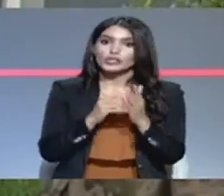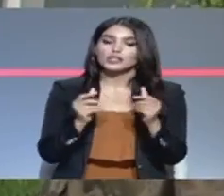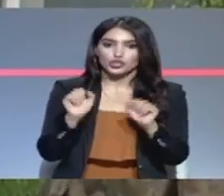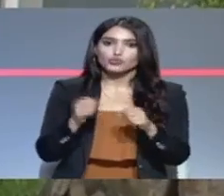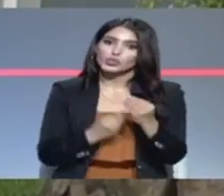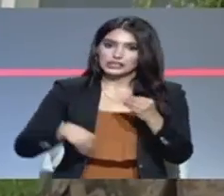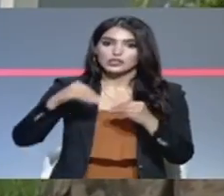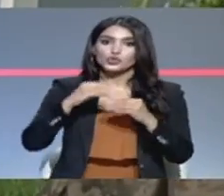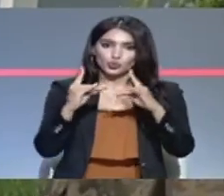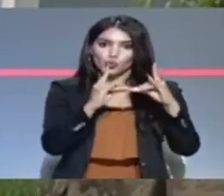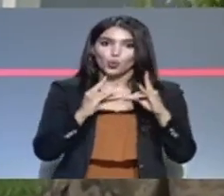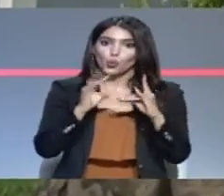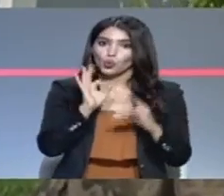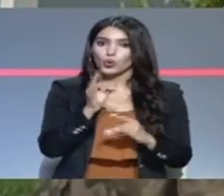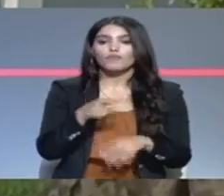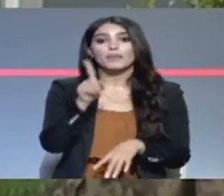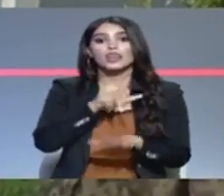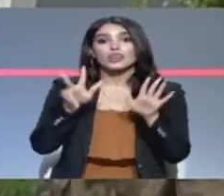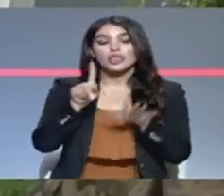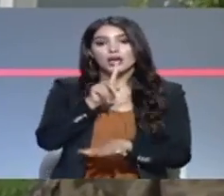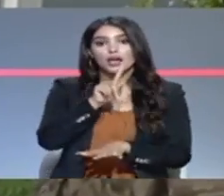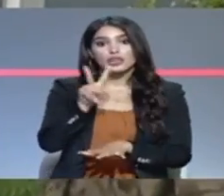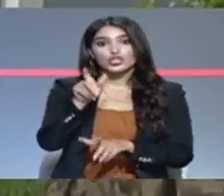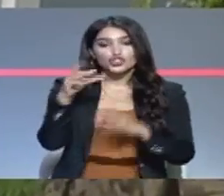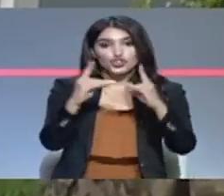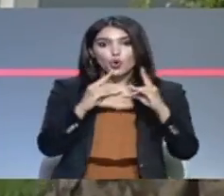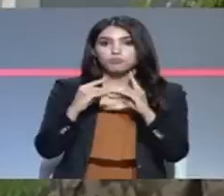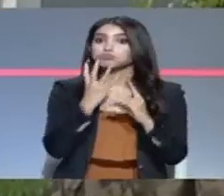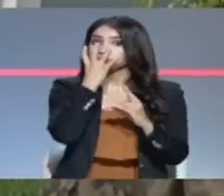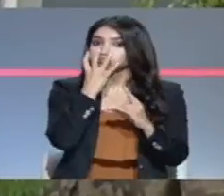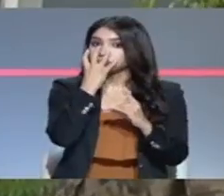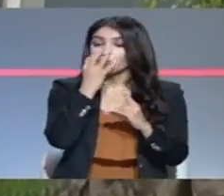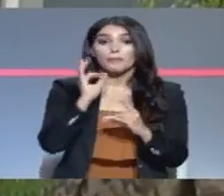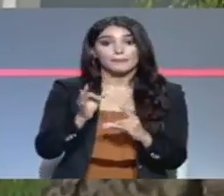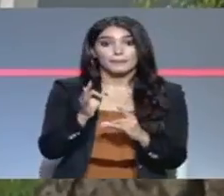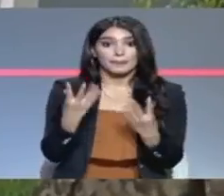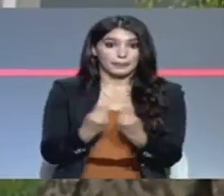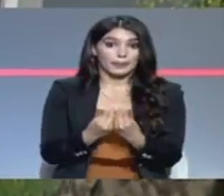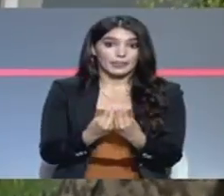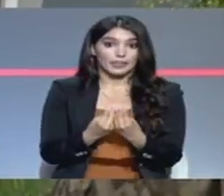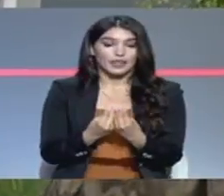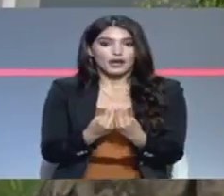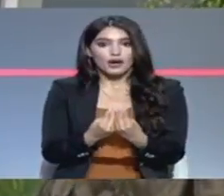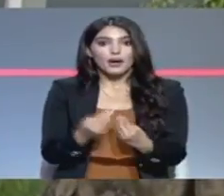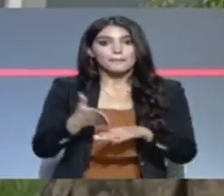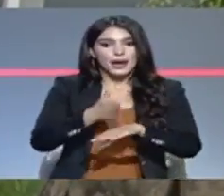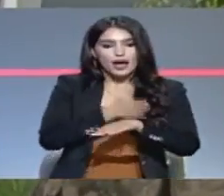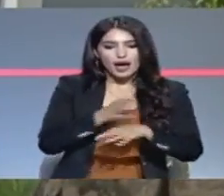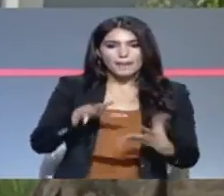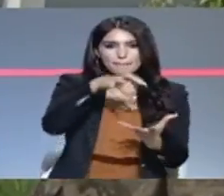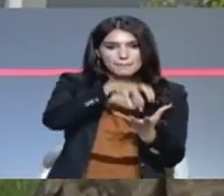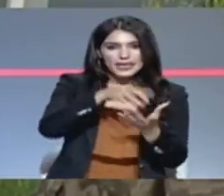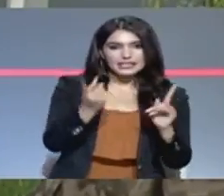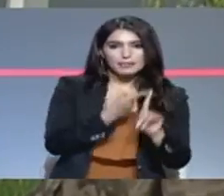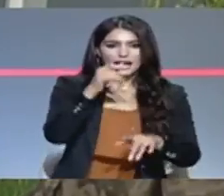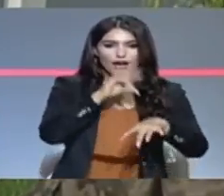وفما 12 فرش بالأكسجين، مع بالطبيعة واحدة ما قبل الكوفيد بالنسبة